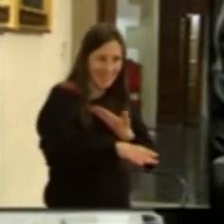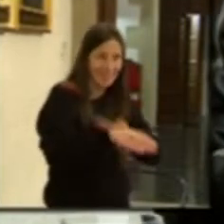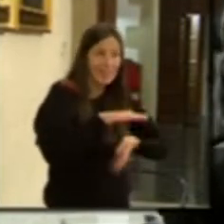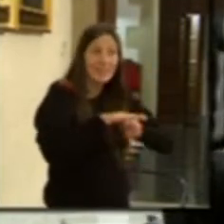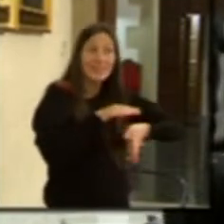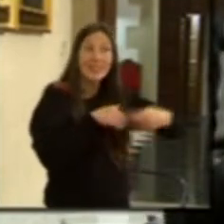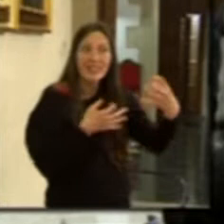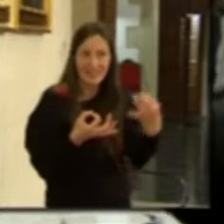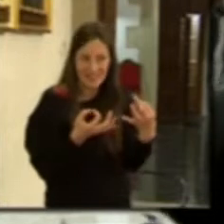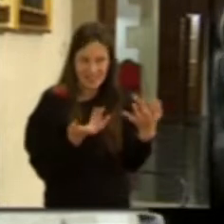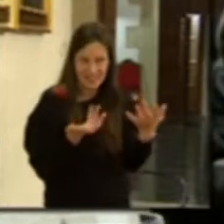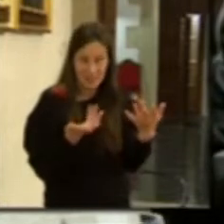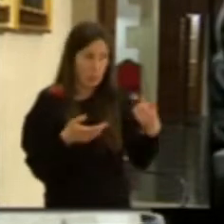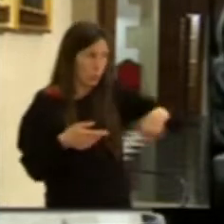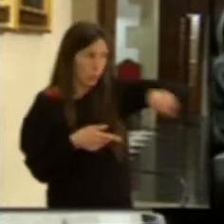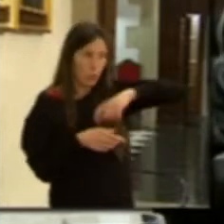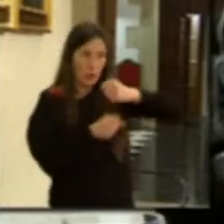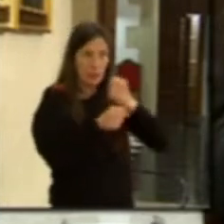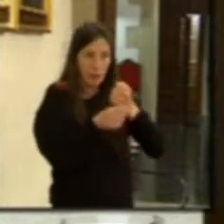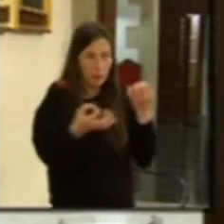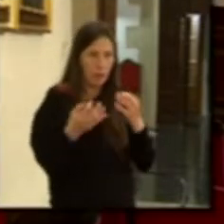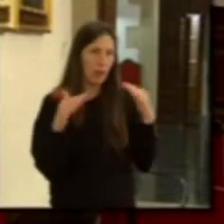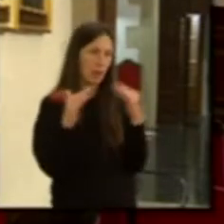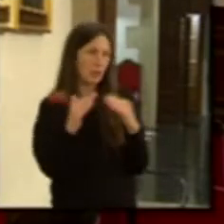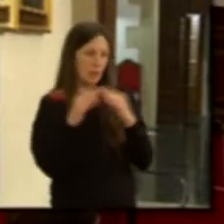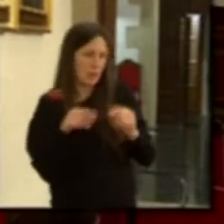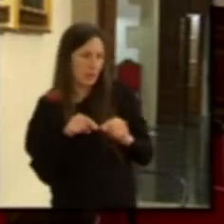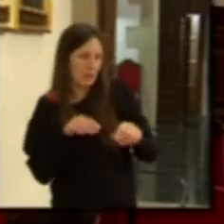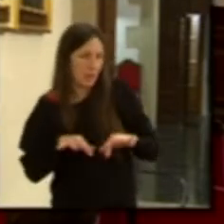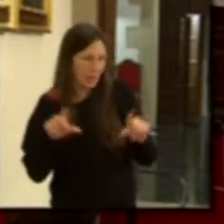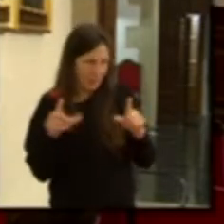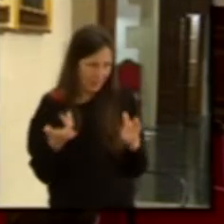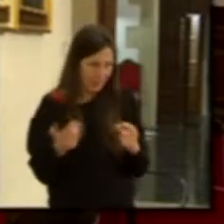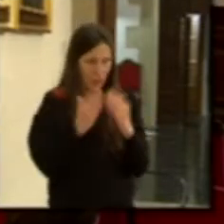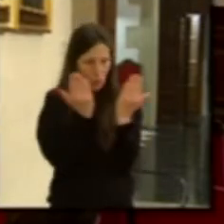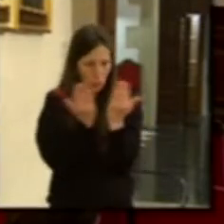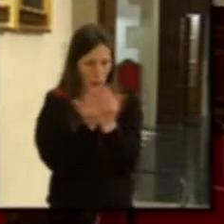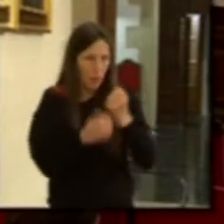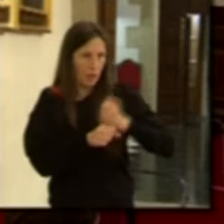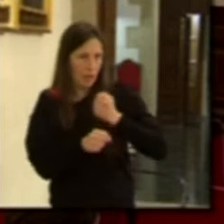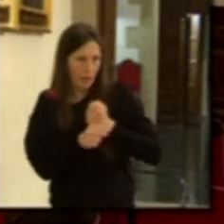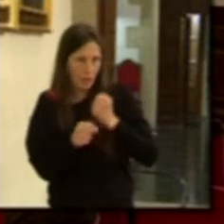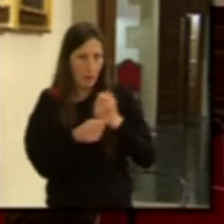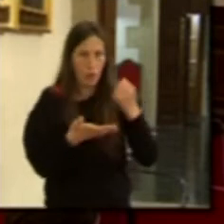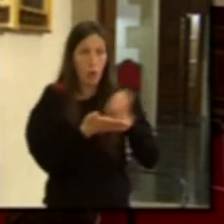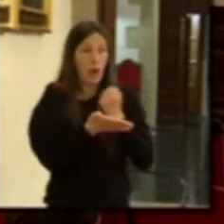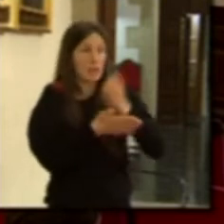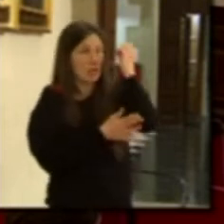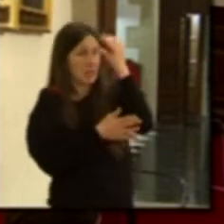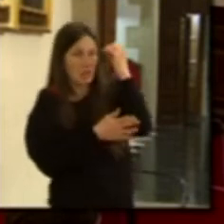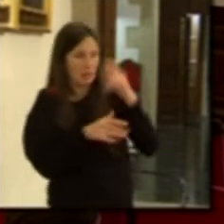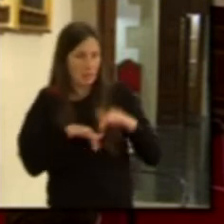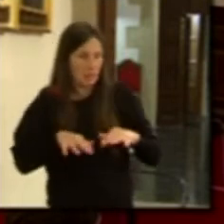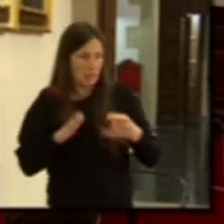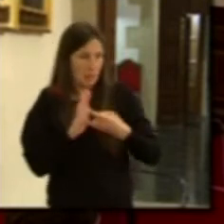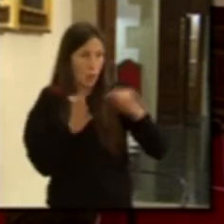casa. Molts fem classes des de casa. Molts estudiem des de casa. Tenim unes tecnologies que ja les